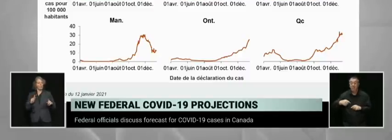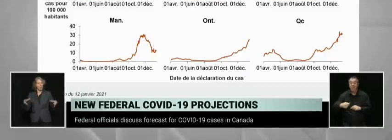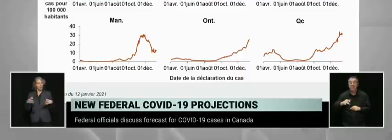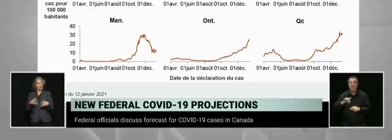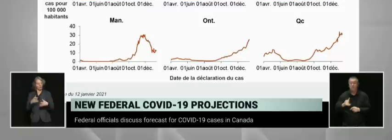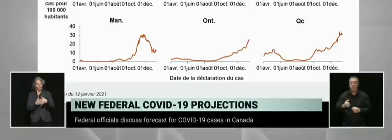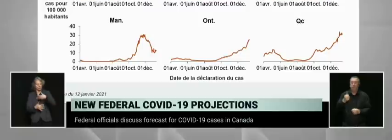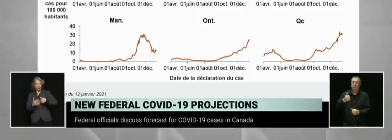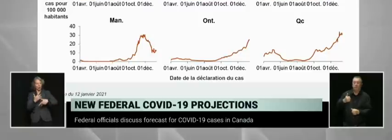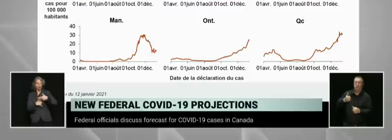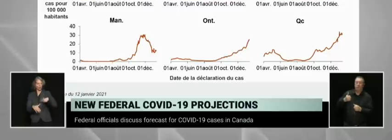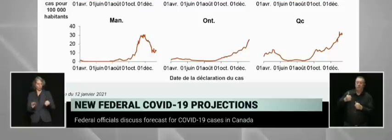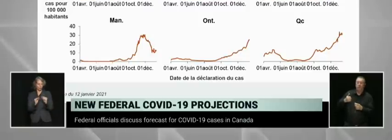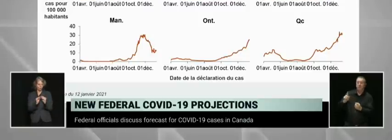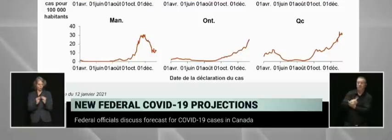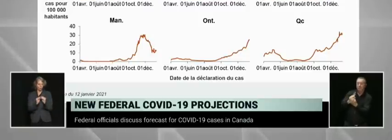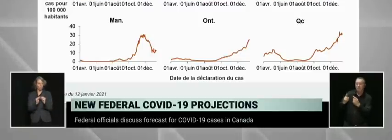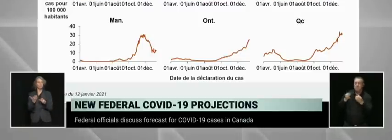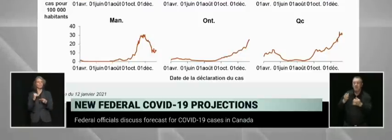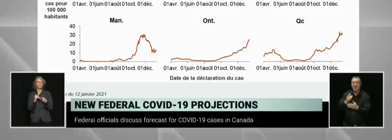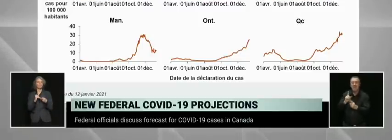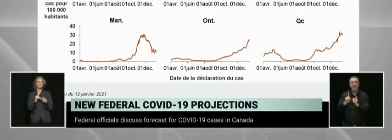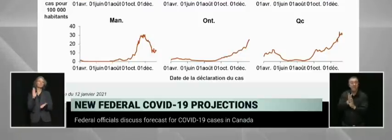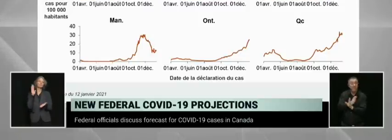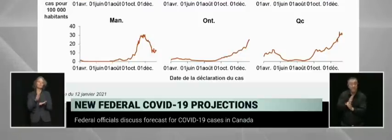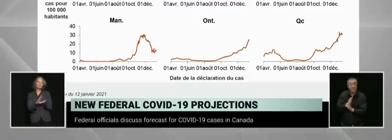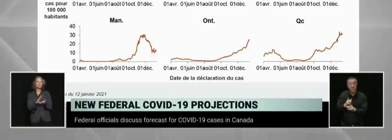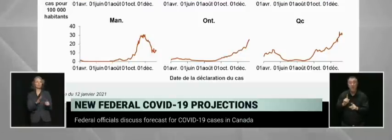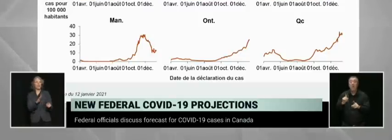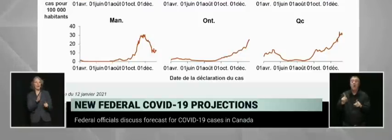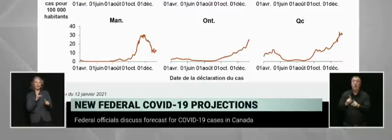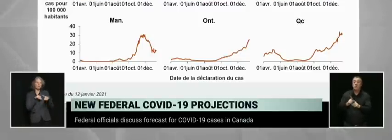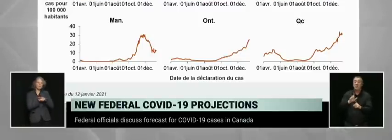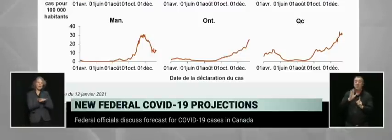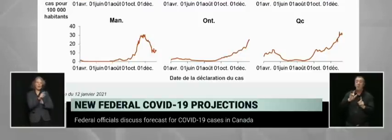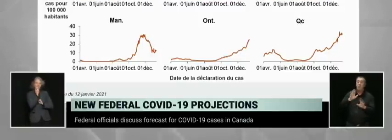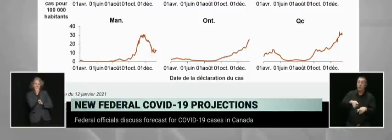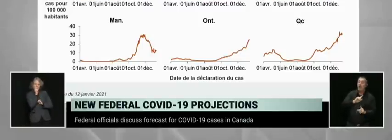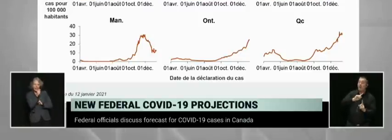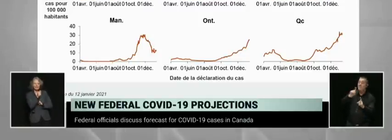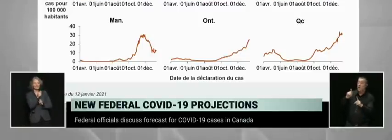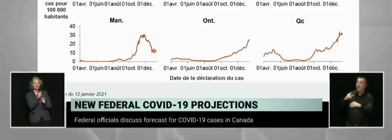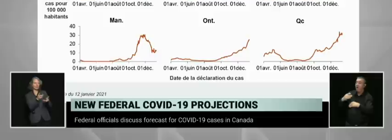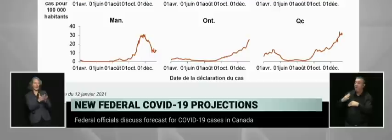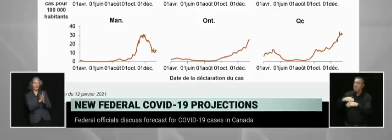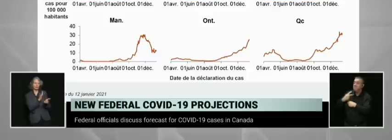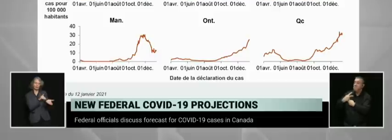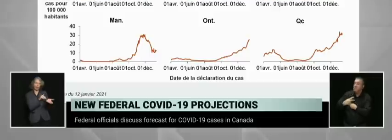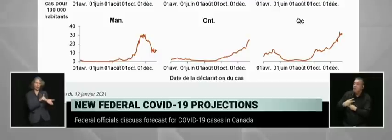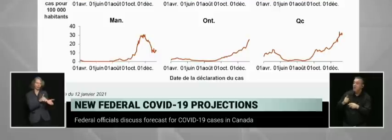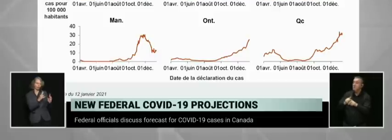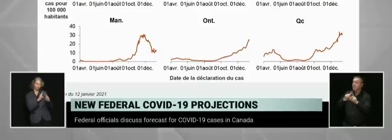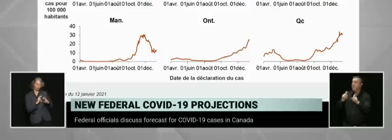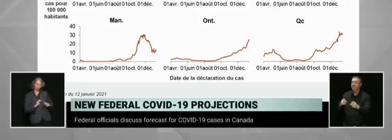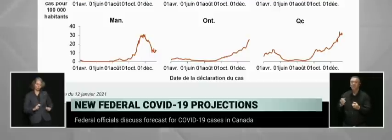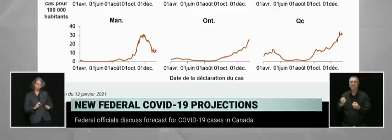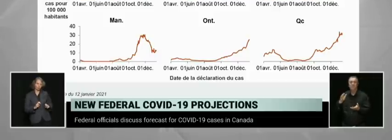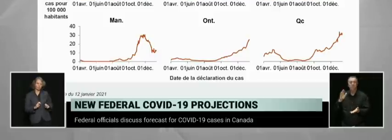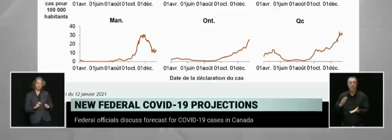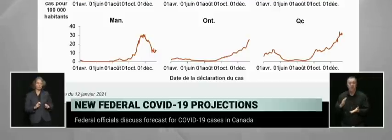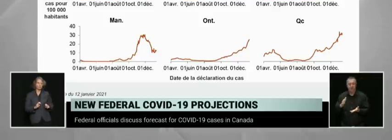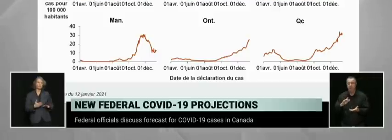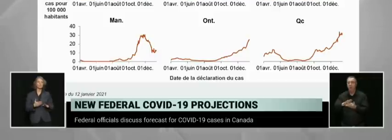de recours moins grand aux consultations et aux tests. Avant le congé des fêtes et depuis lors, les mesures de santé publique au